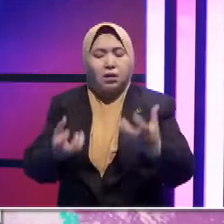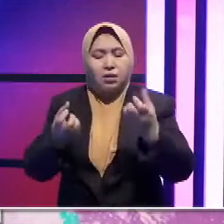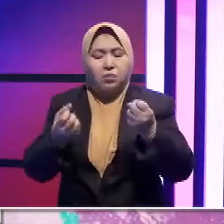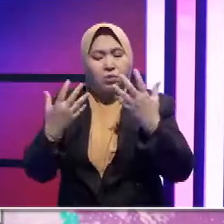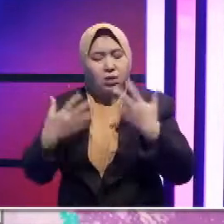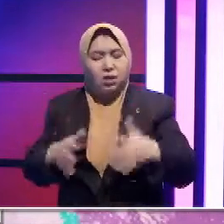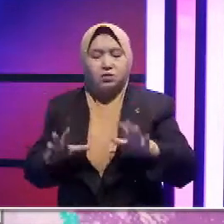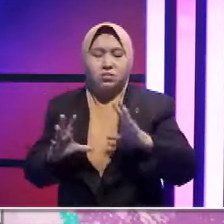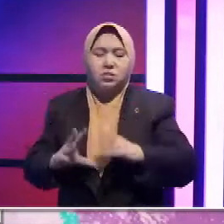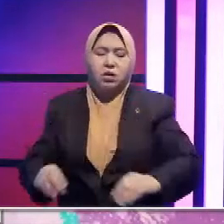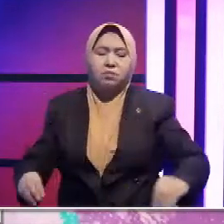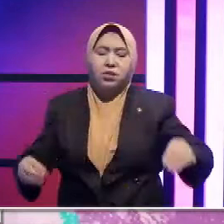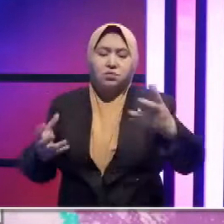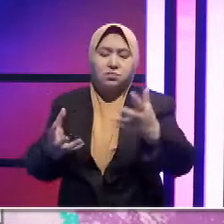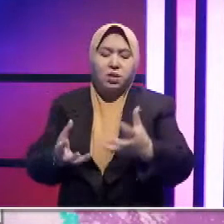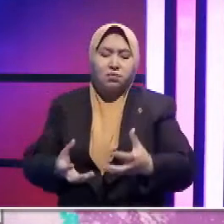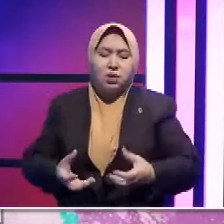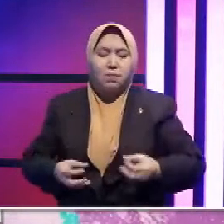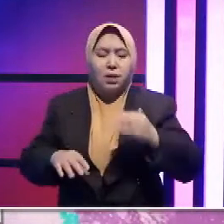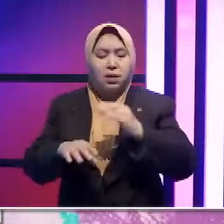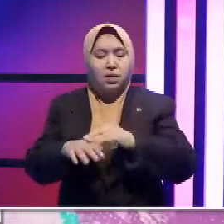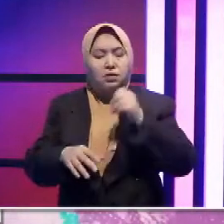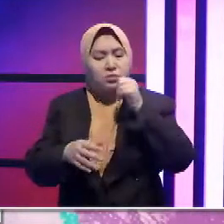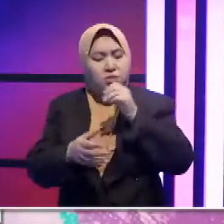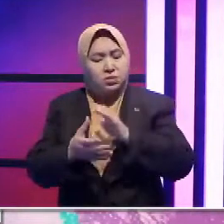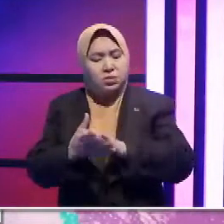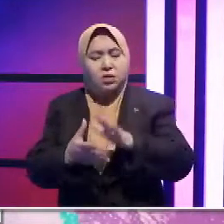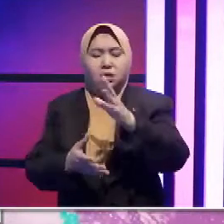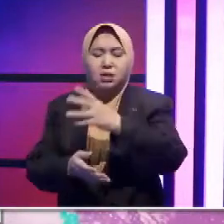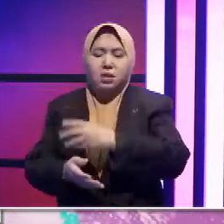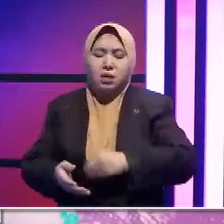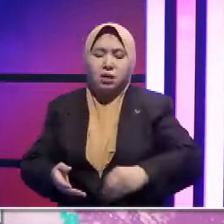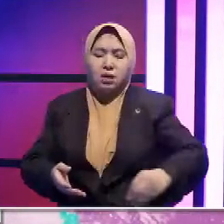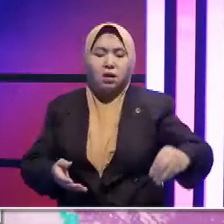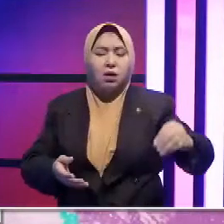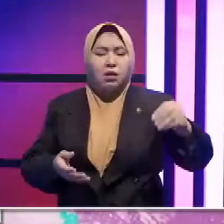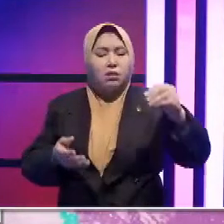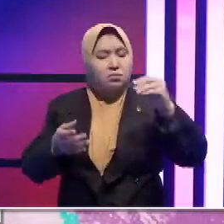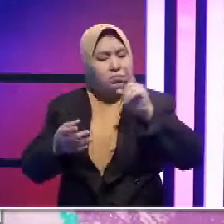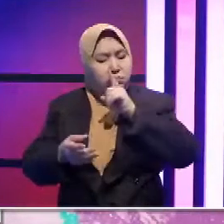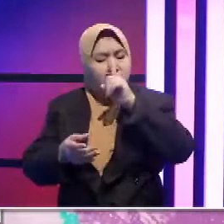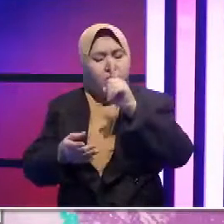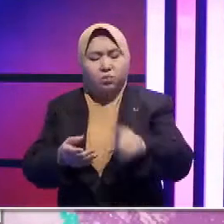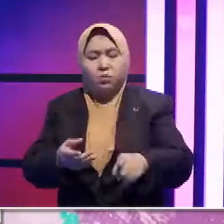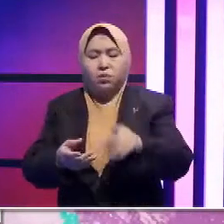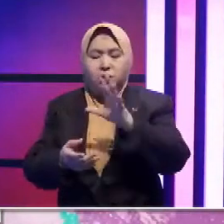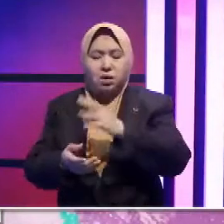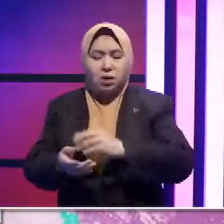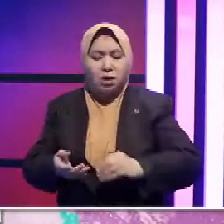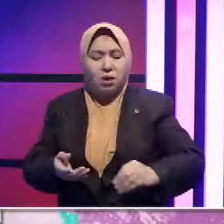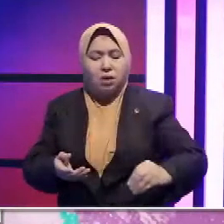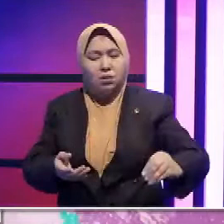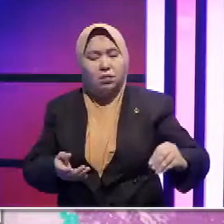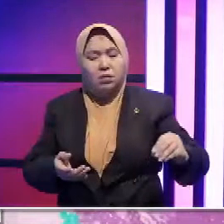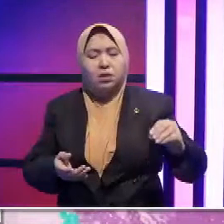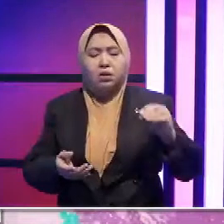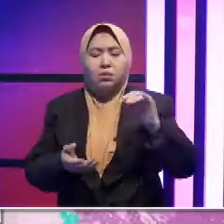ما كان على النبي من حرج فيما